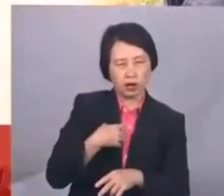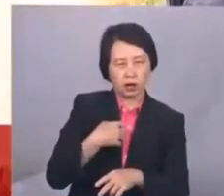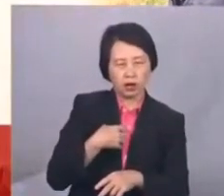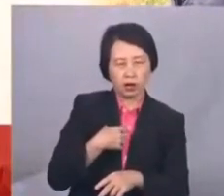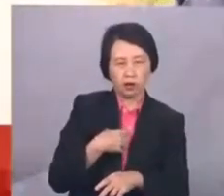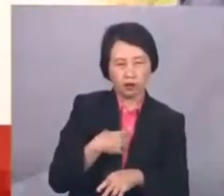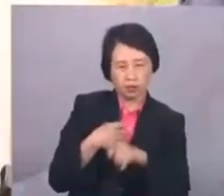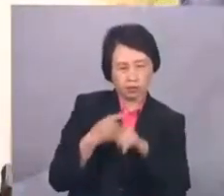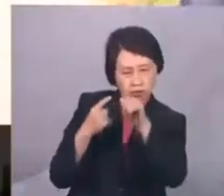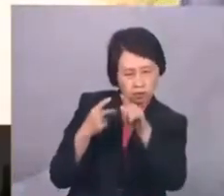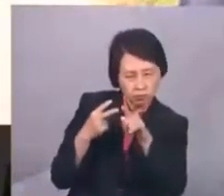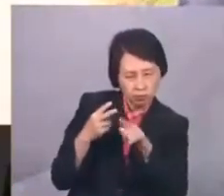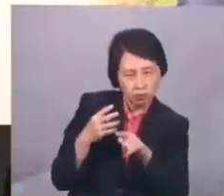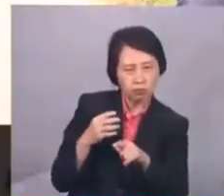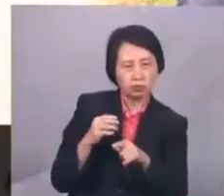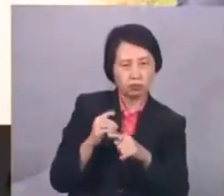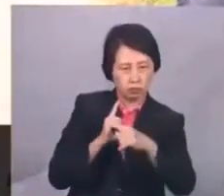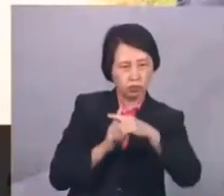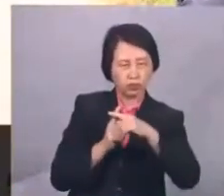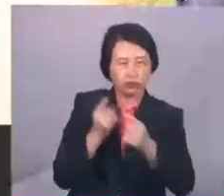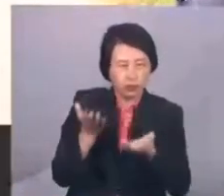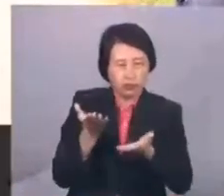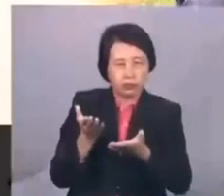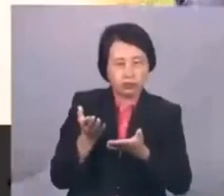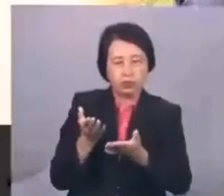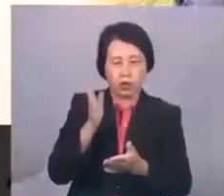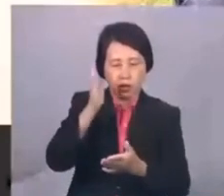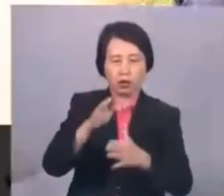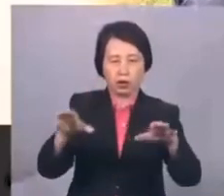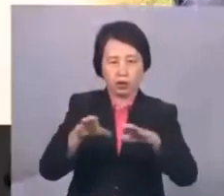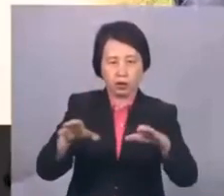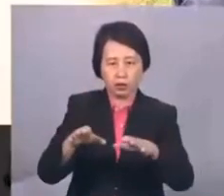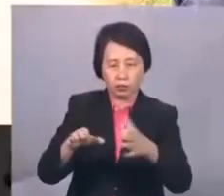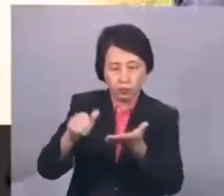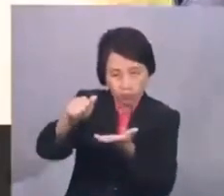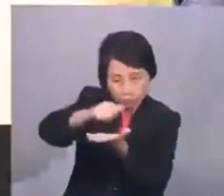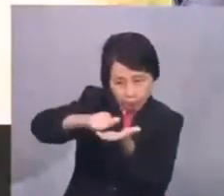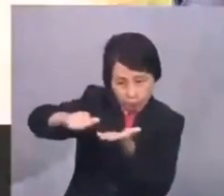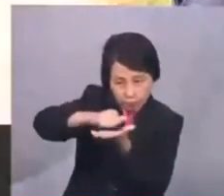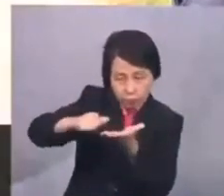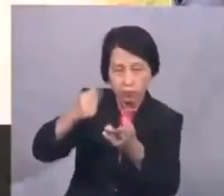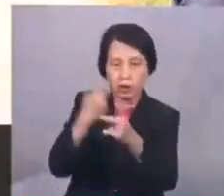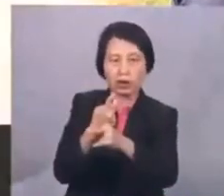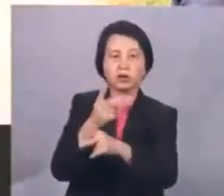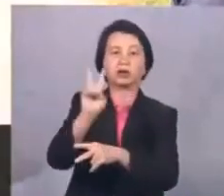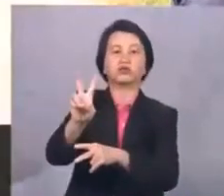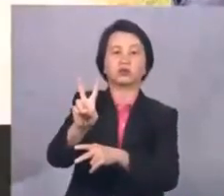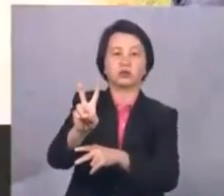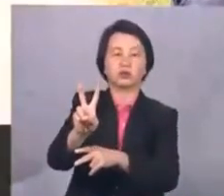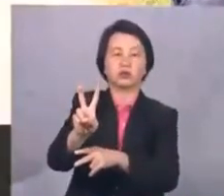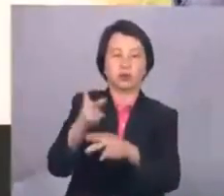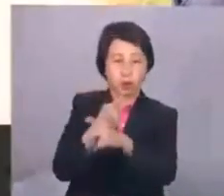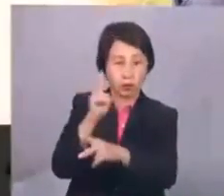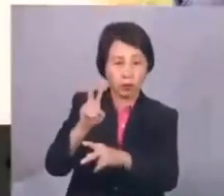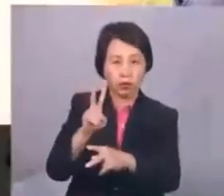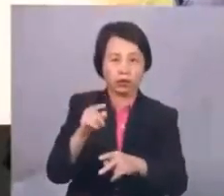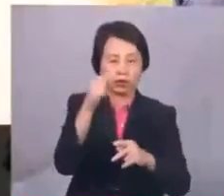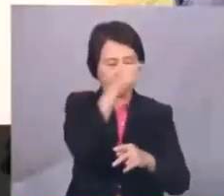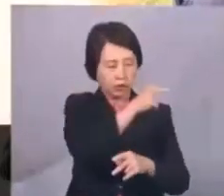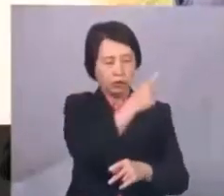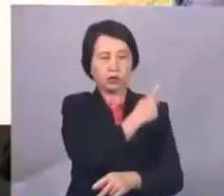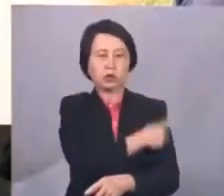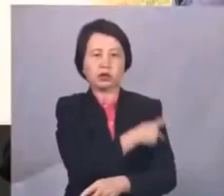simtom-simtom yang ha postif akan dibuat ujian saringan kali kedua di klinik